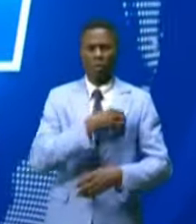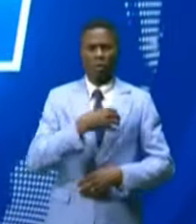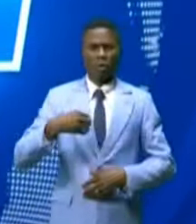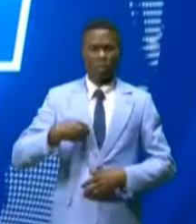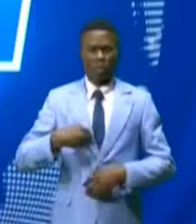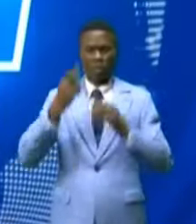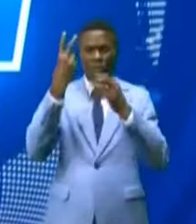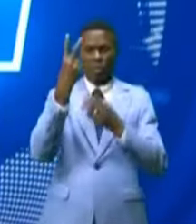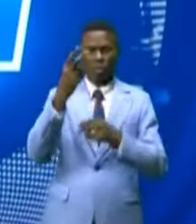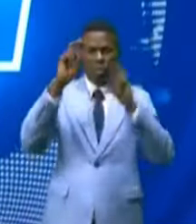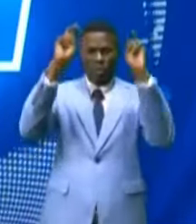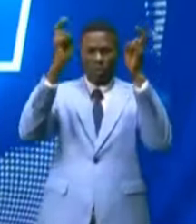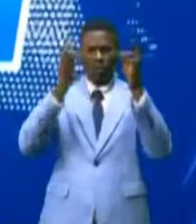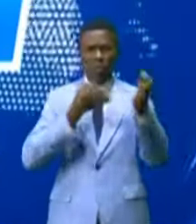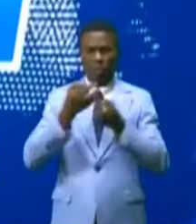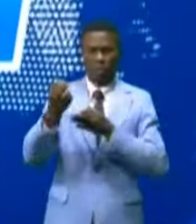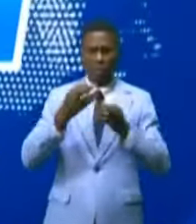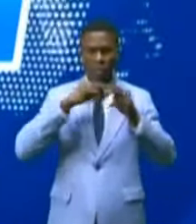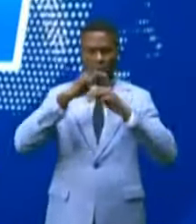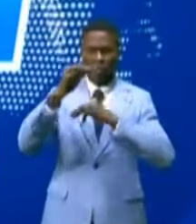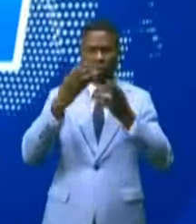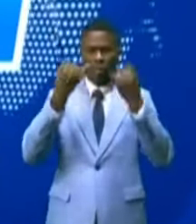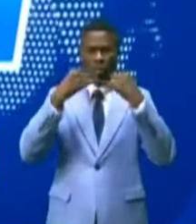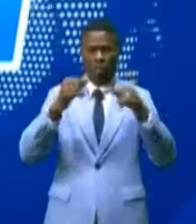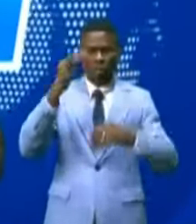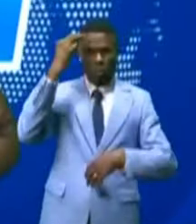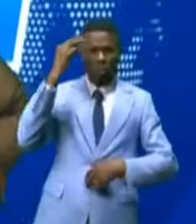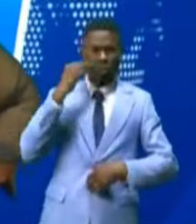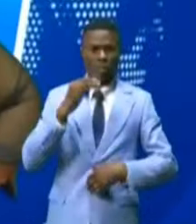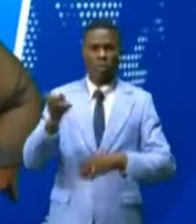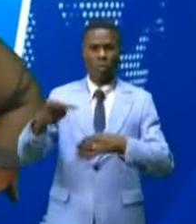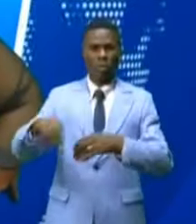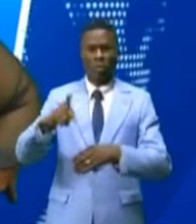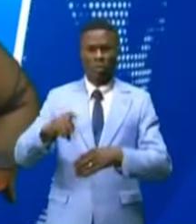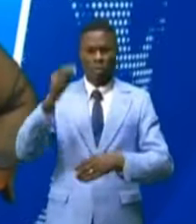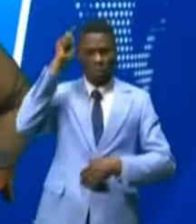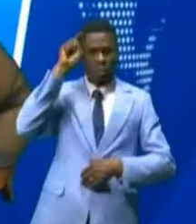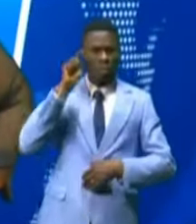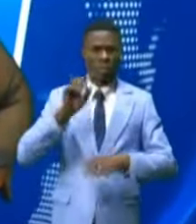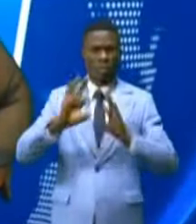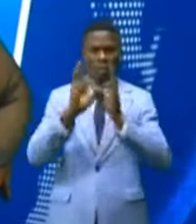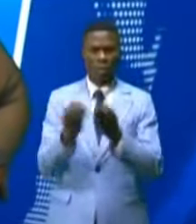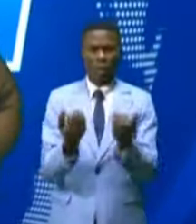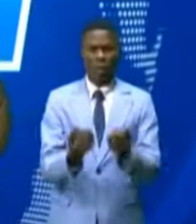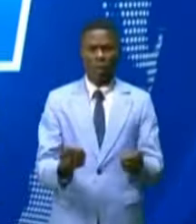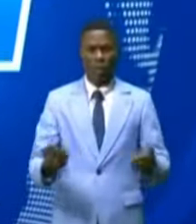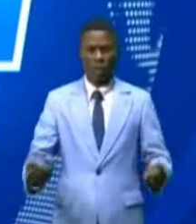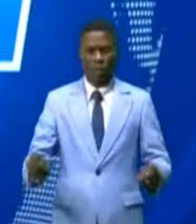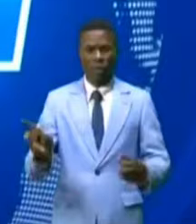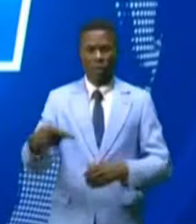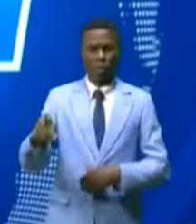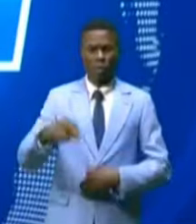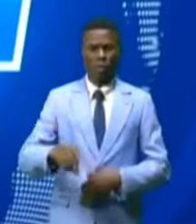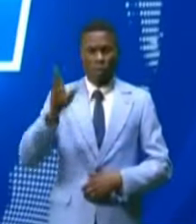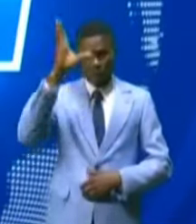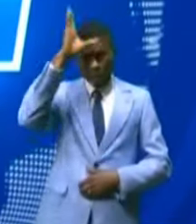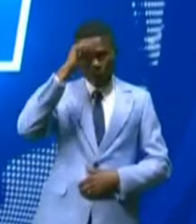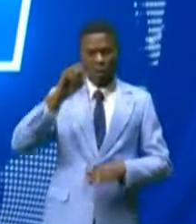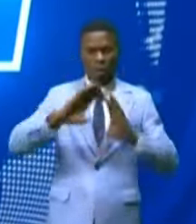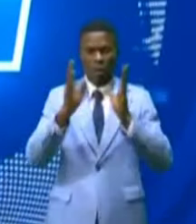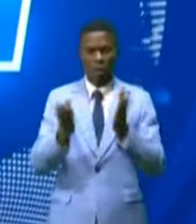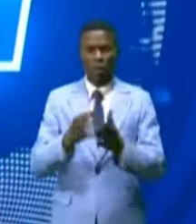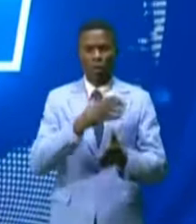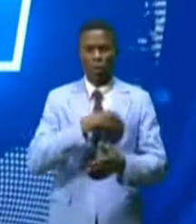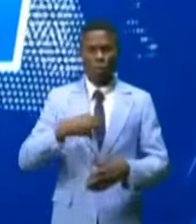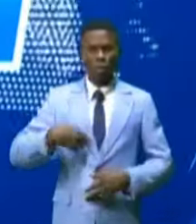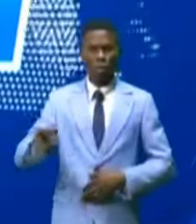deux thèmes ont été rappelés dans le message qu'a adressé la ministre provinciale du genre, famille et enfants, province du Kwilu, à toutes les femmes de sa